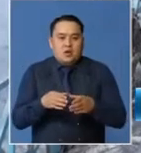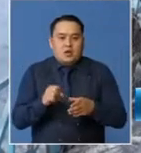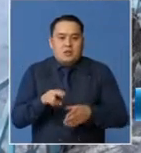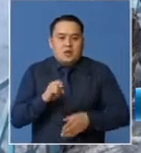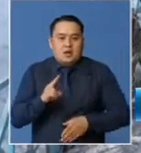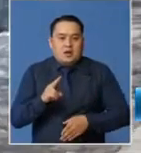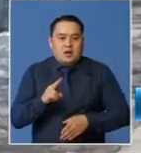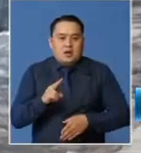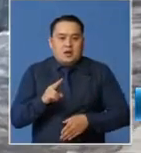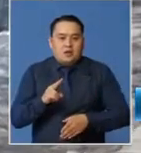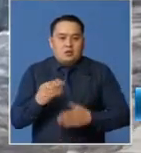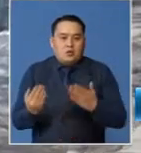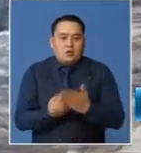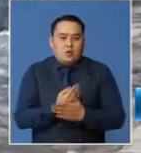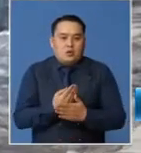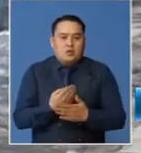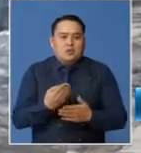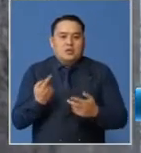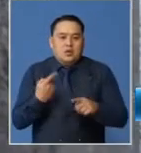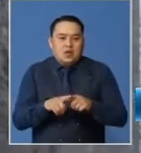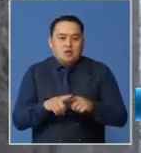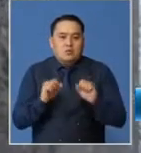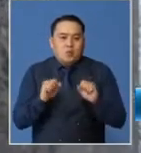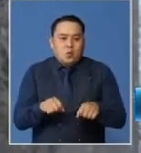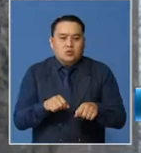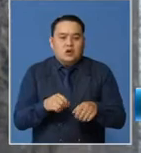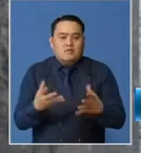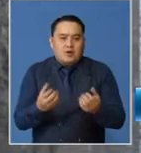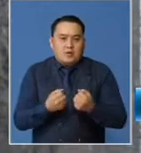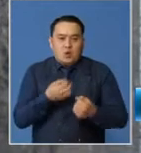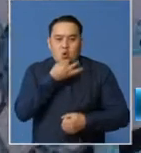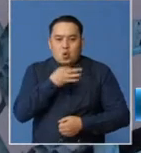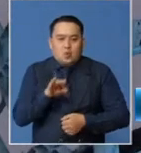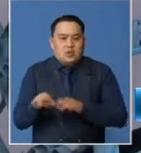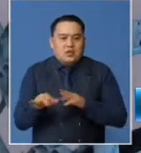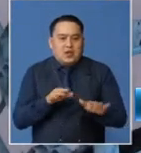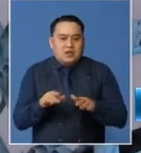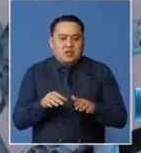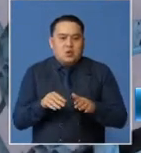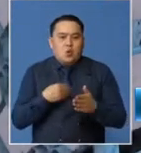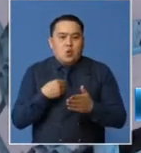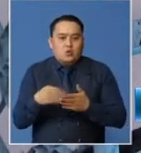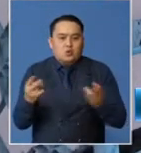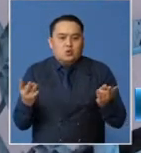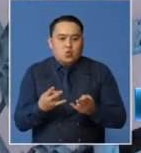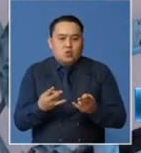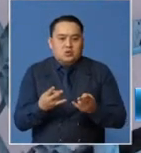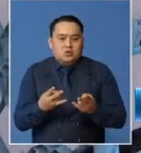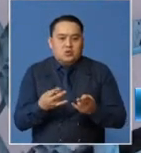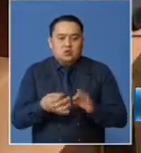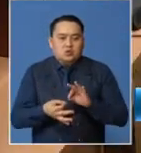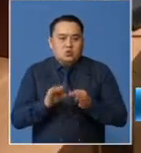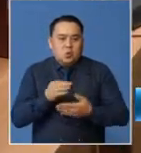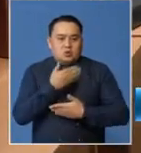Барибаев. Прибегнув к современным тифлотехническим средствам, можно выполнить совершенно любое действие. Приобрести необходимое устройство – не самая